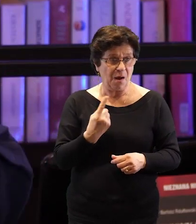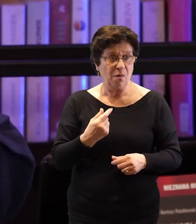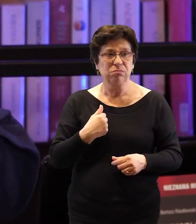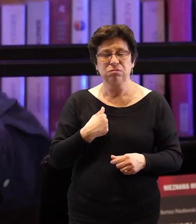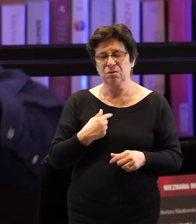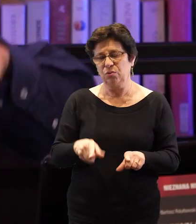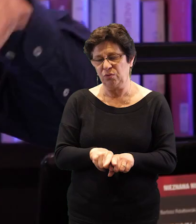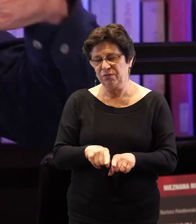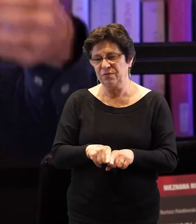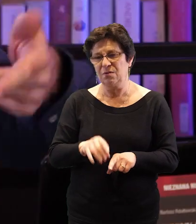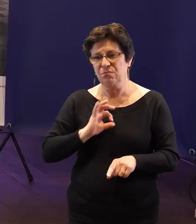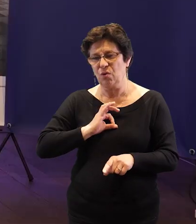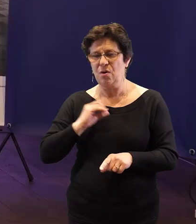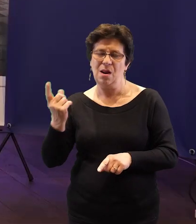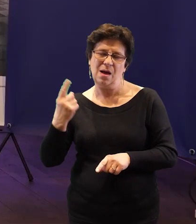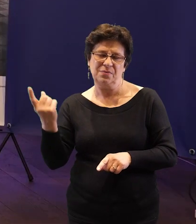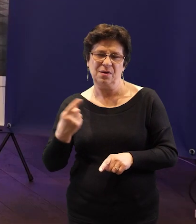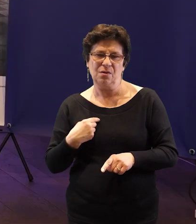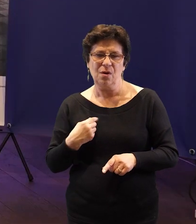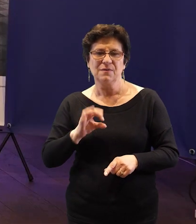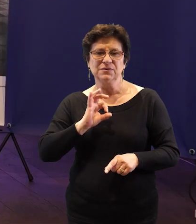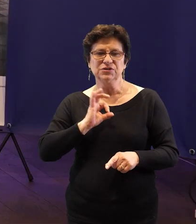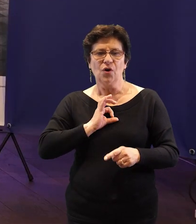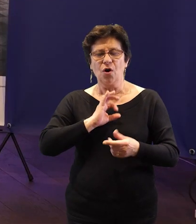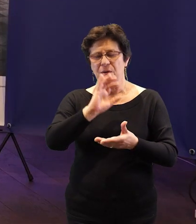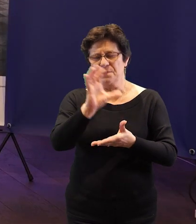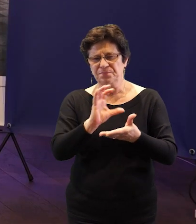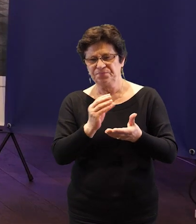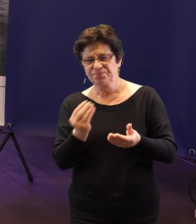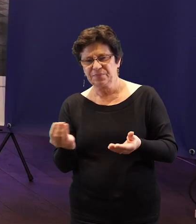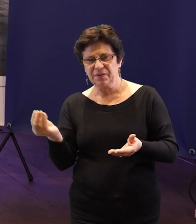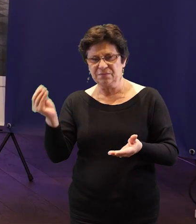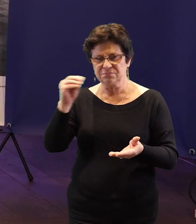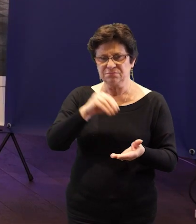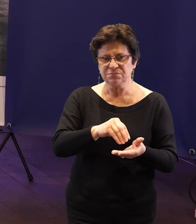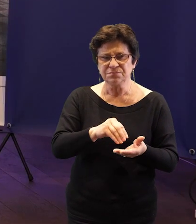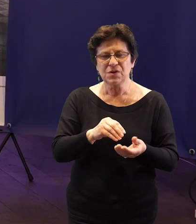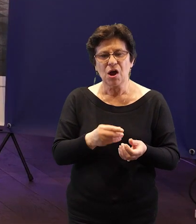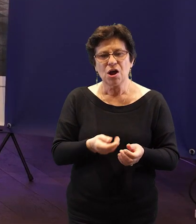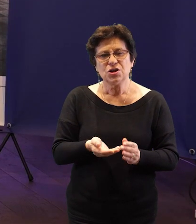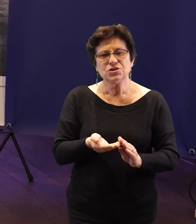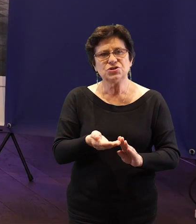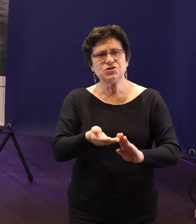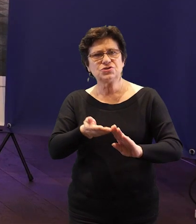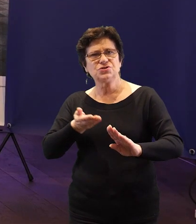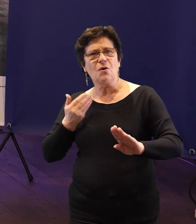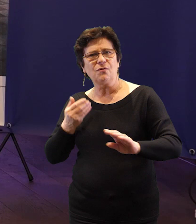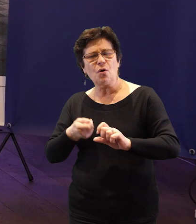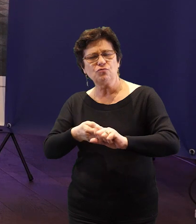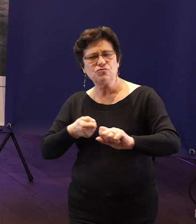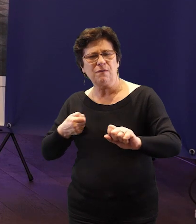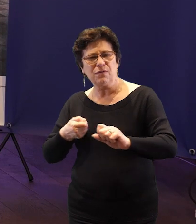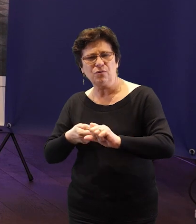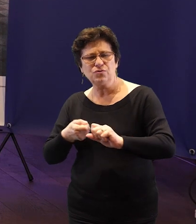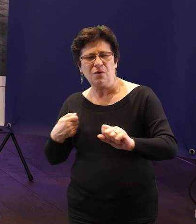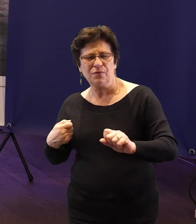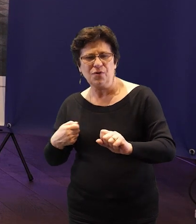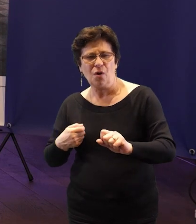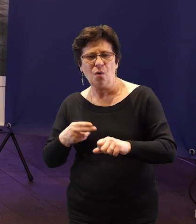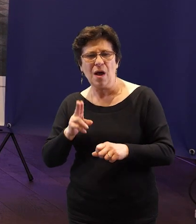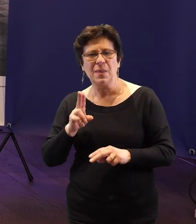latać. Mało tego, w swoim artykule jeszcze bardziej cofnął datę początków tych projektów.